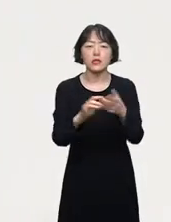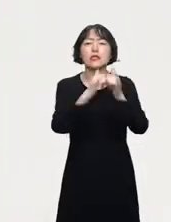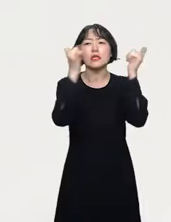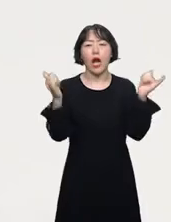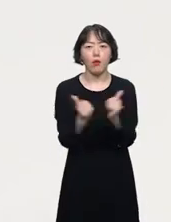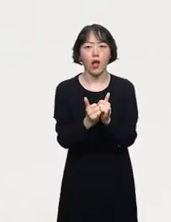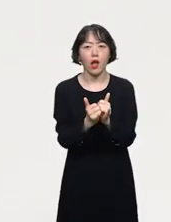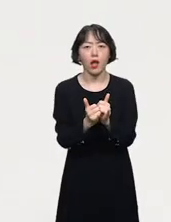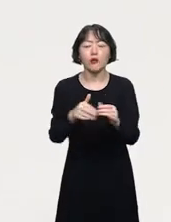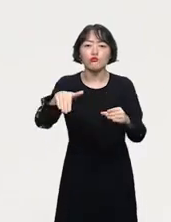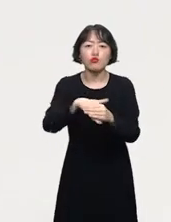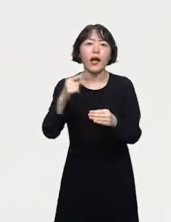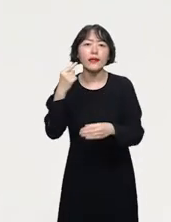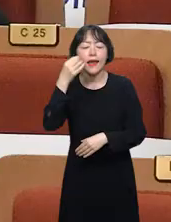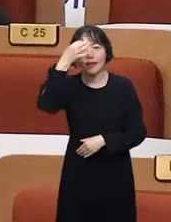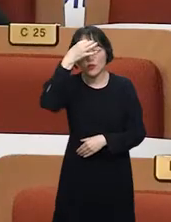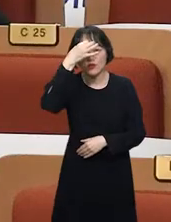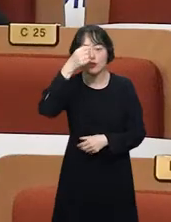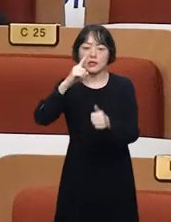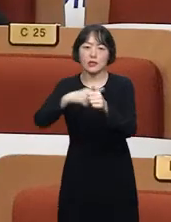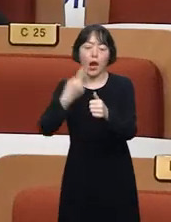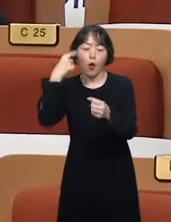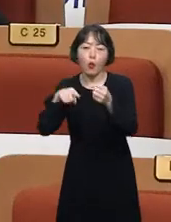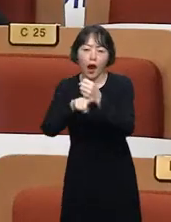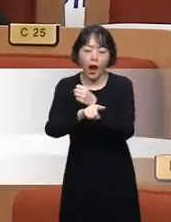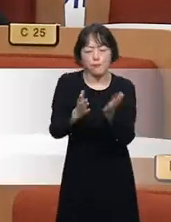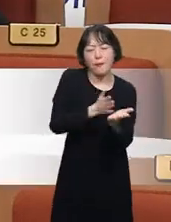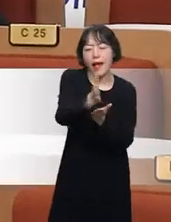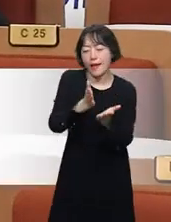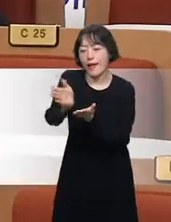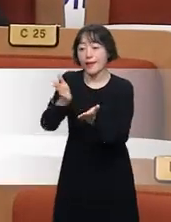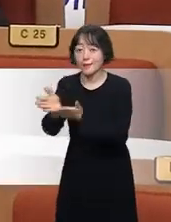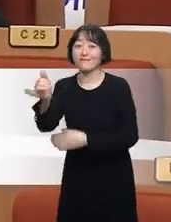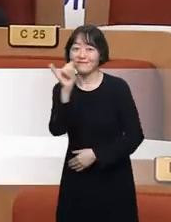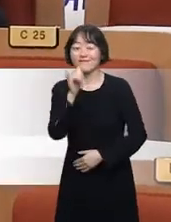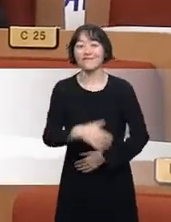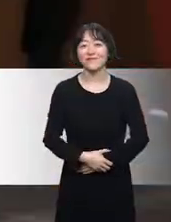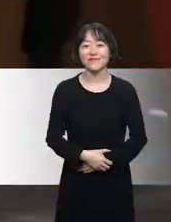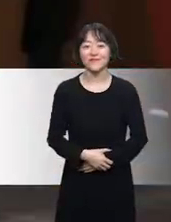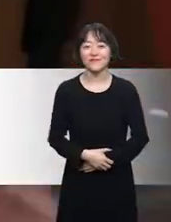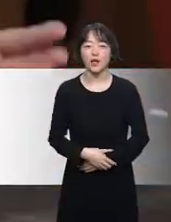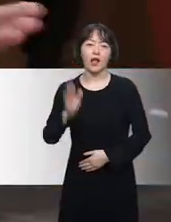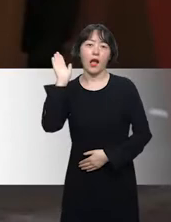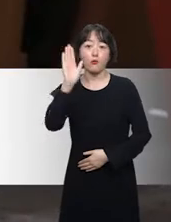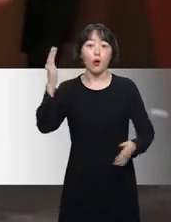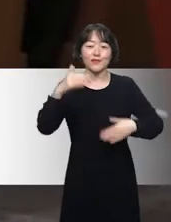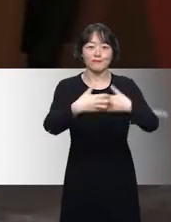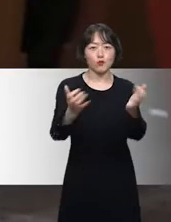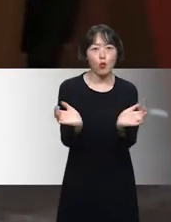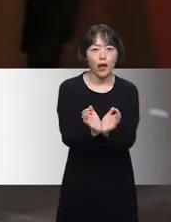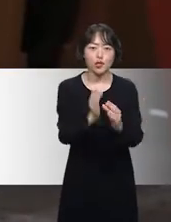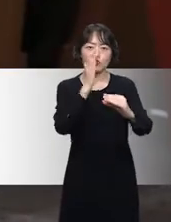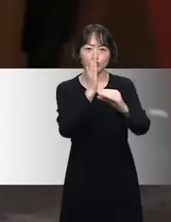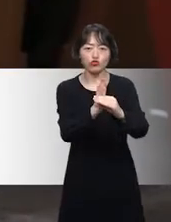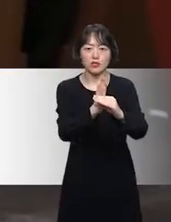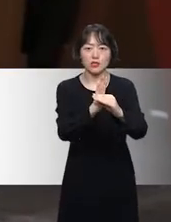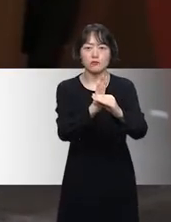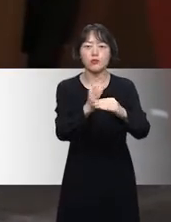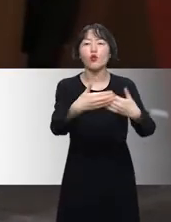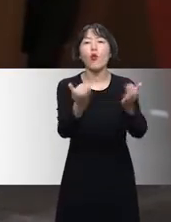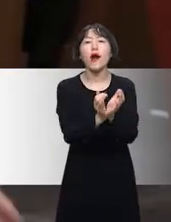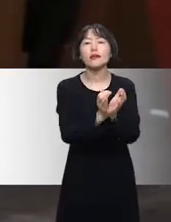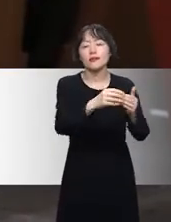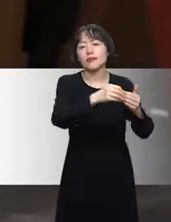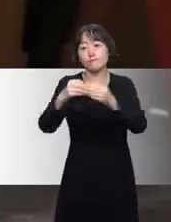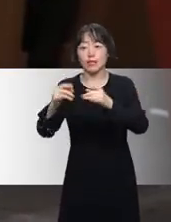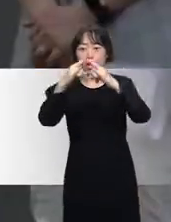자연과학 등 다양한 분야로 구성되어 있는데요. 앞으로 학생들이 중심이 되는 학생 동아리 리더십 캠프와 의왕